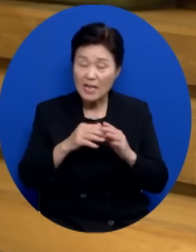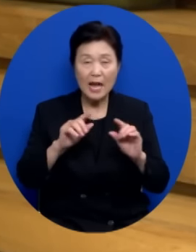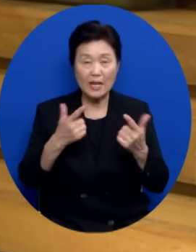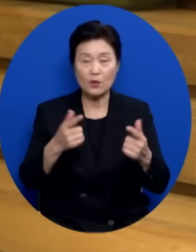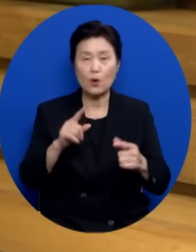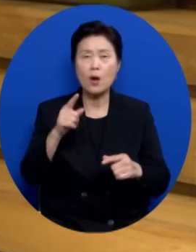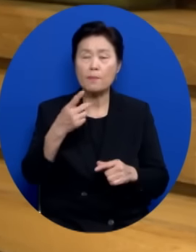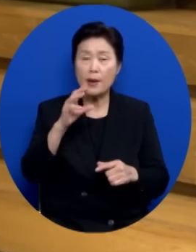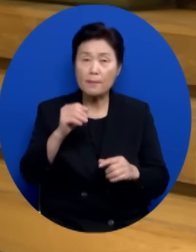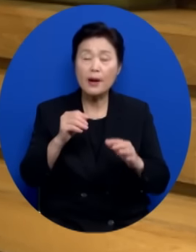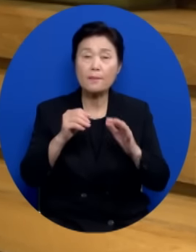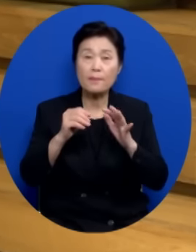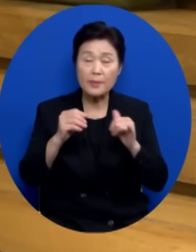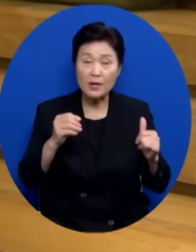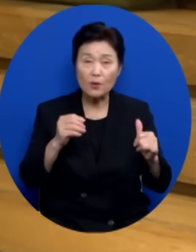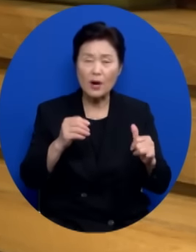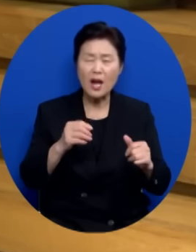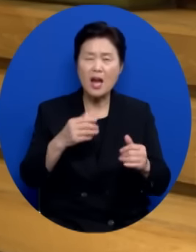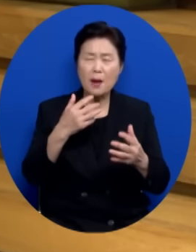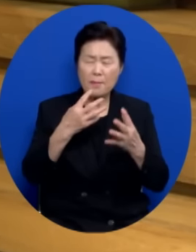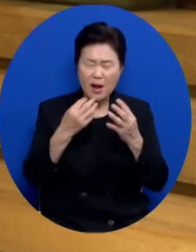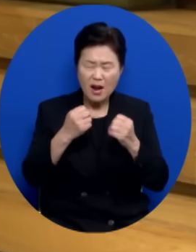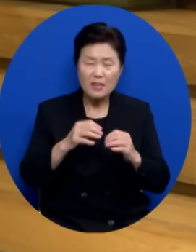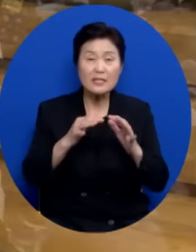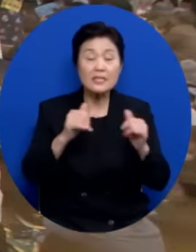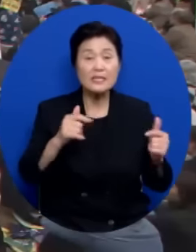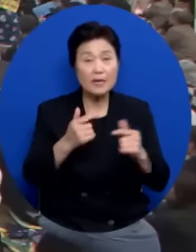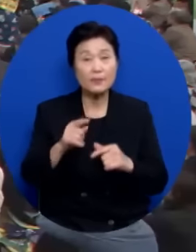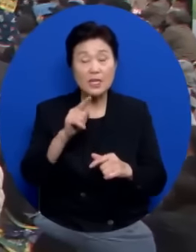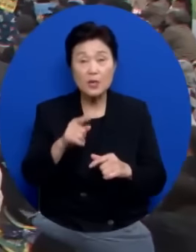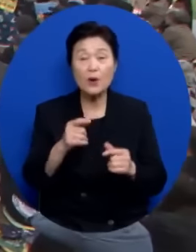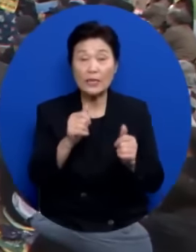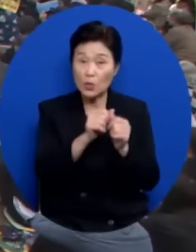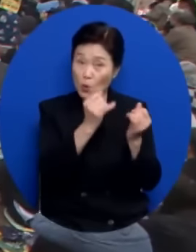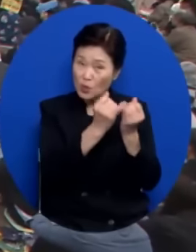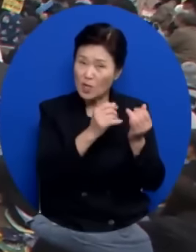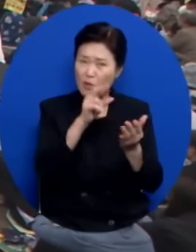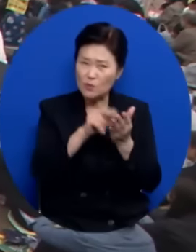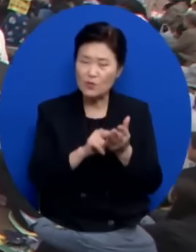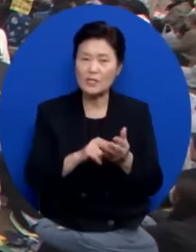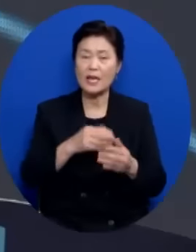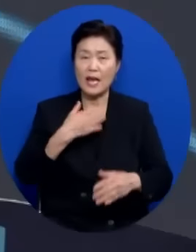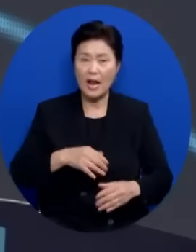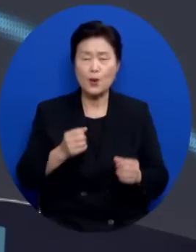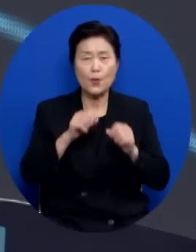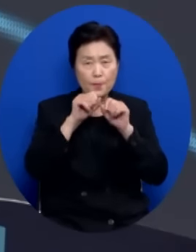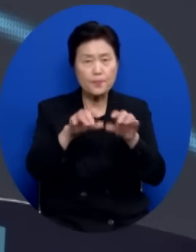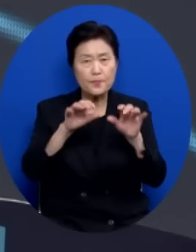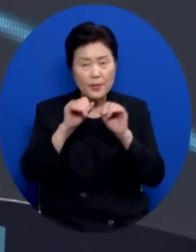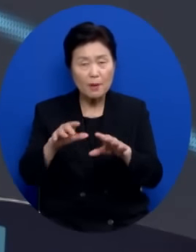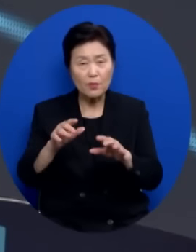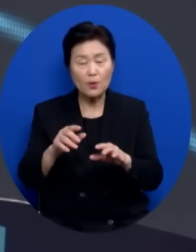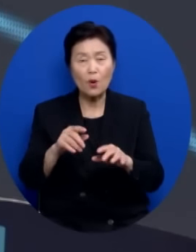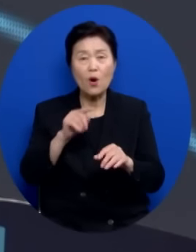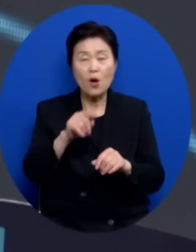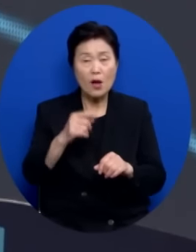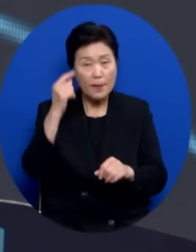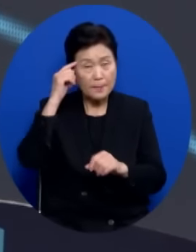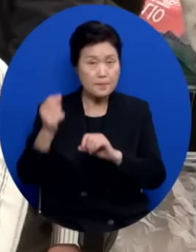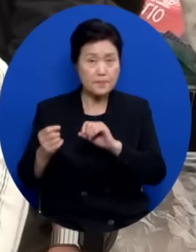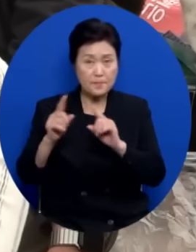또 함께했던 수백만 명의 사람들이 이 사실을 알고 또 전파함으로 말미암아서 대각성이 일어난 것은